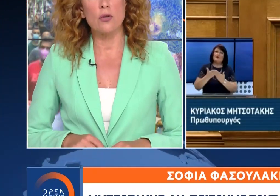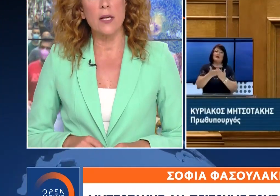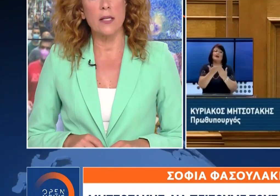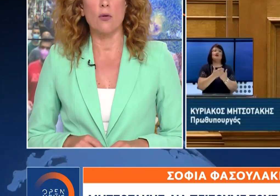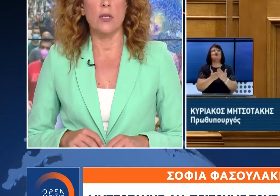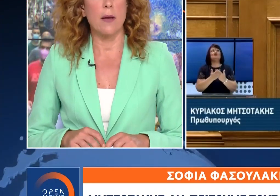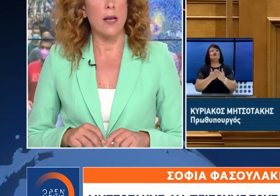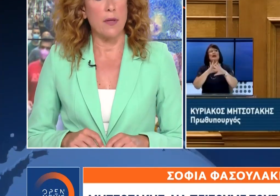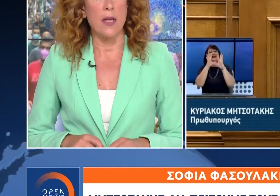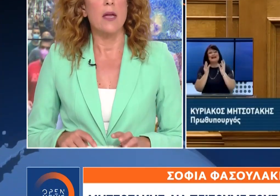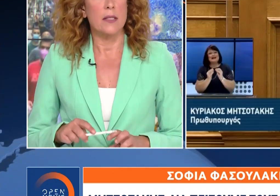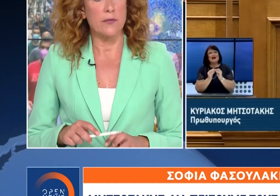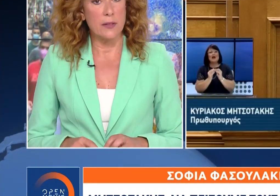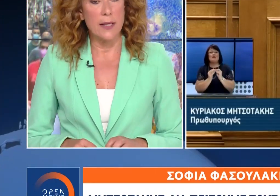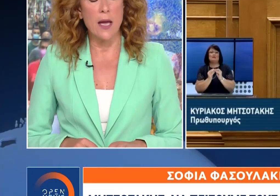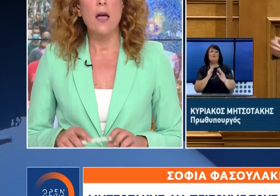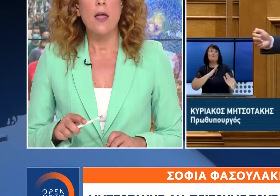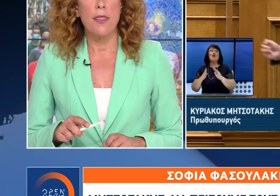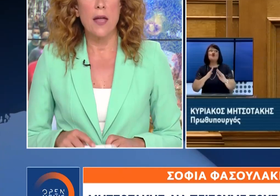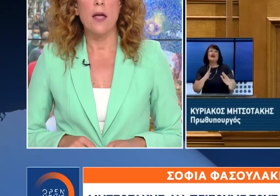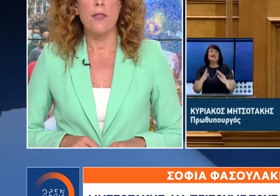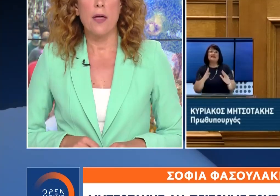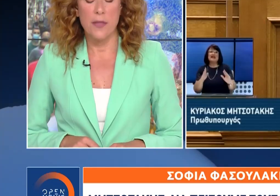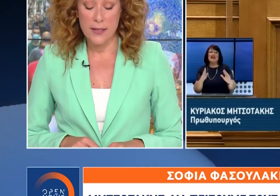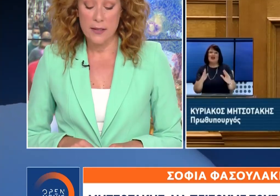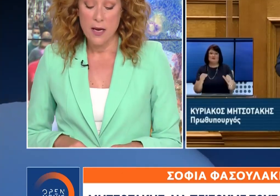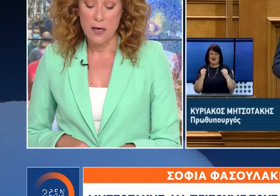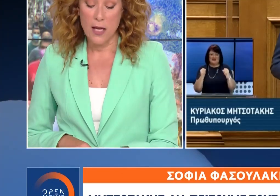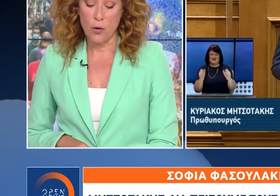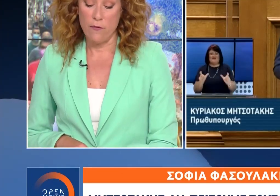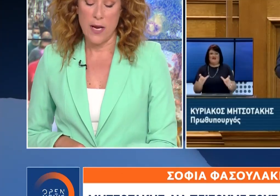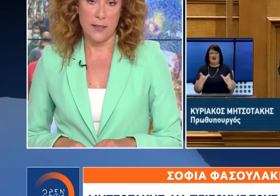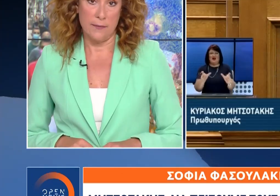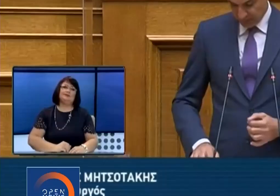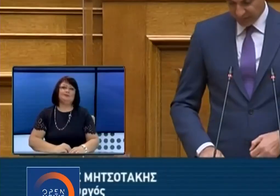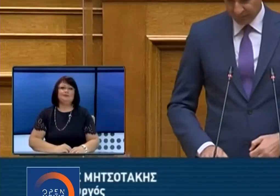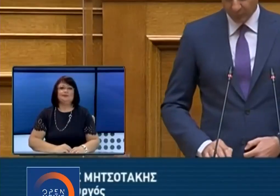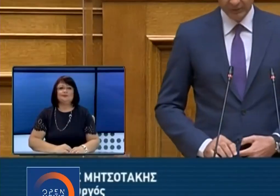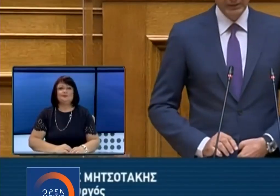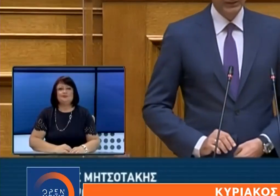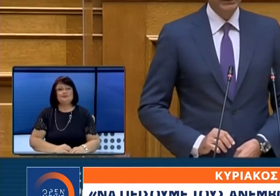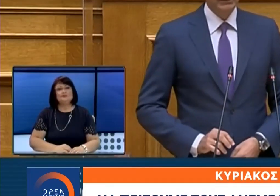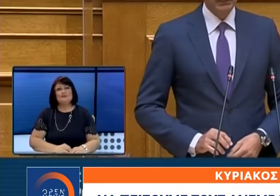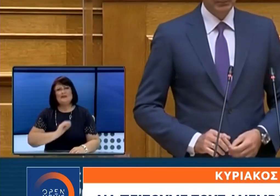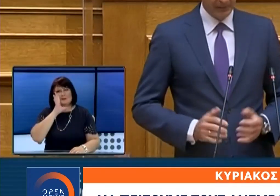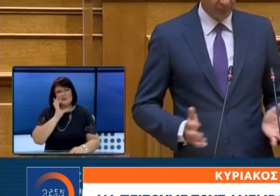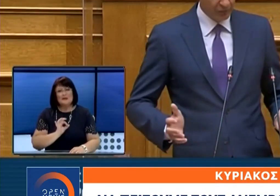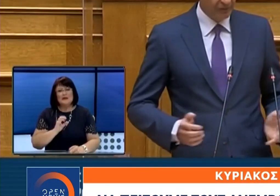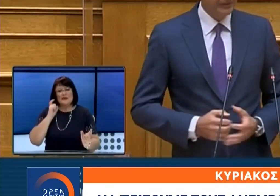λέγοντας ότι αν εκείνος είχε ένα παιδί σε αυτή την ηλικία, δεν θα δίσταζε να το εμβολιάσει. Δεν σας κρύβω ότι